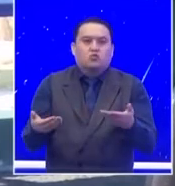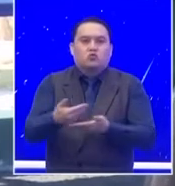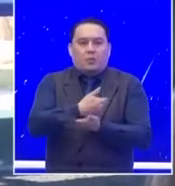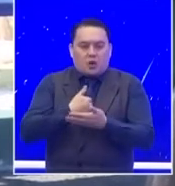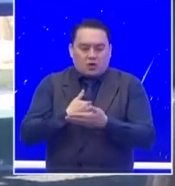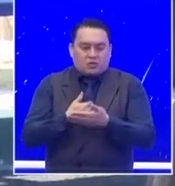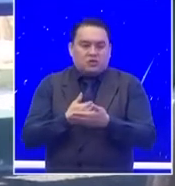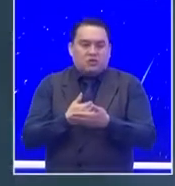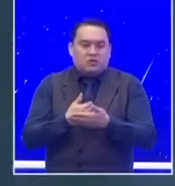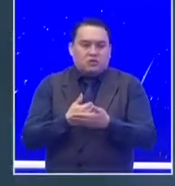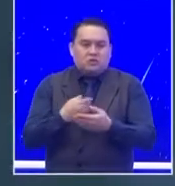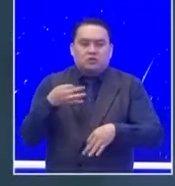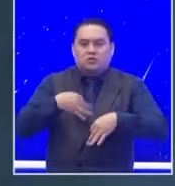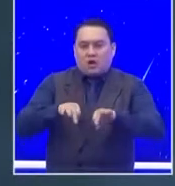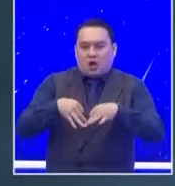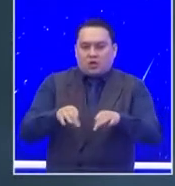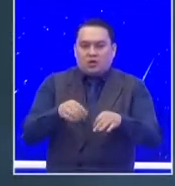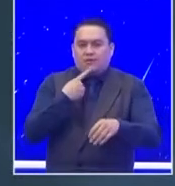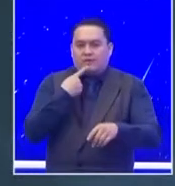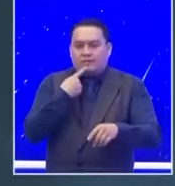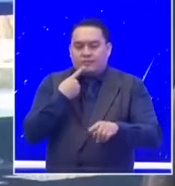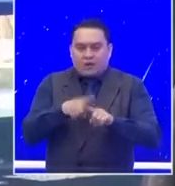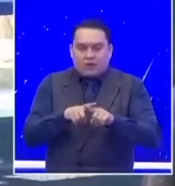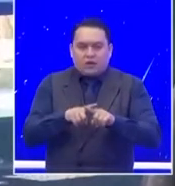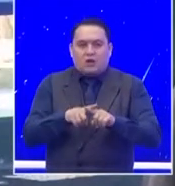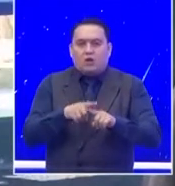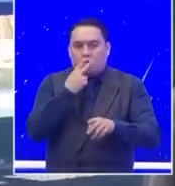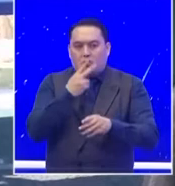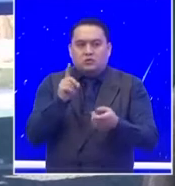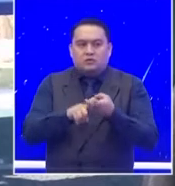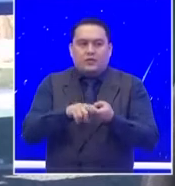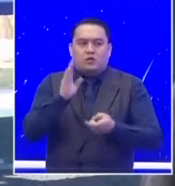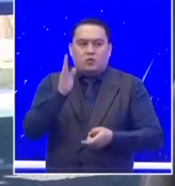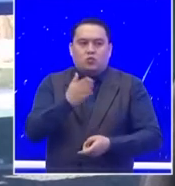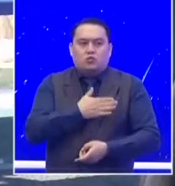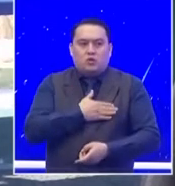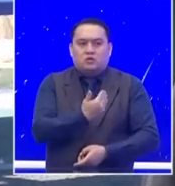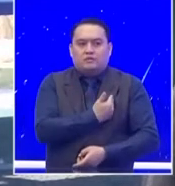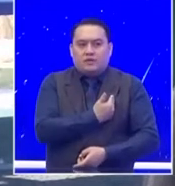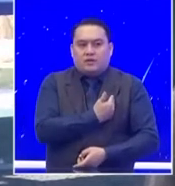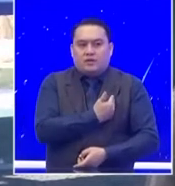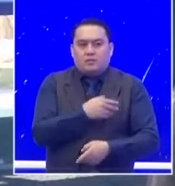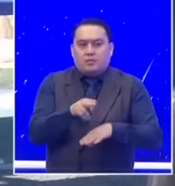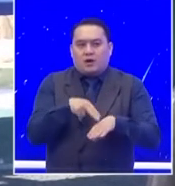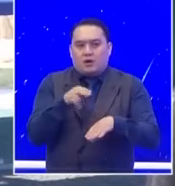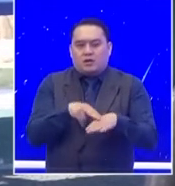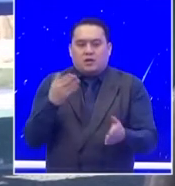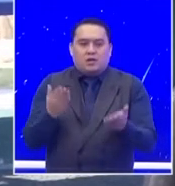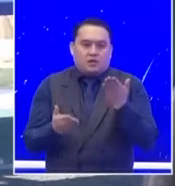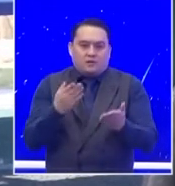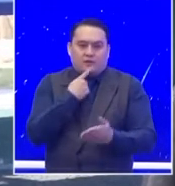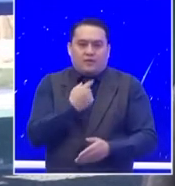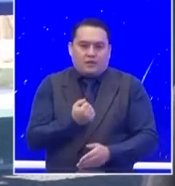новых транспортов военных. И в будущем я хочу связать свою жизнь с полицией, либо же